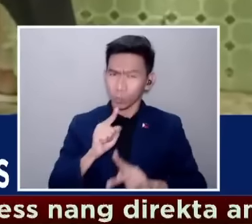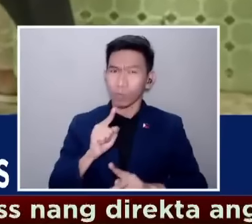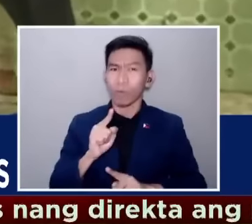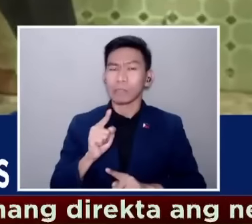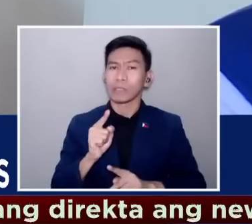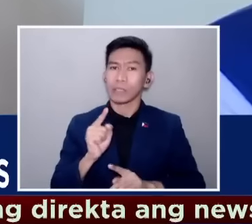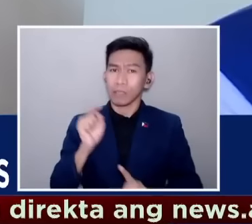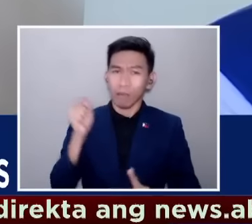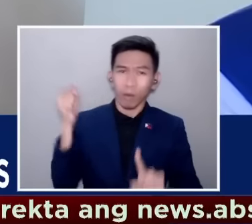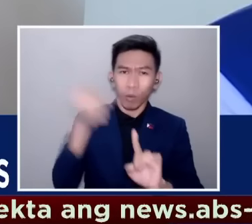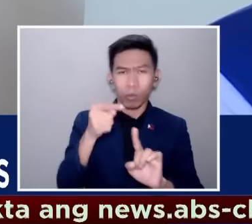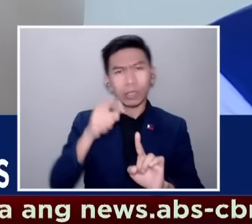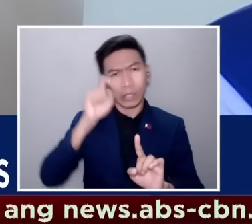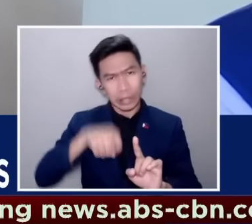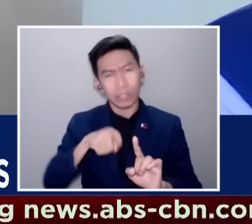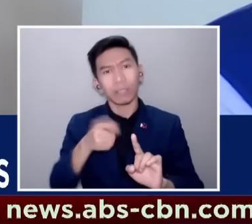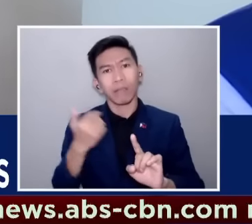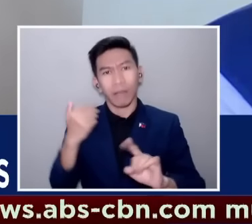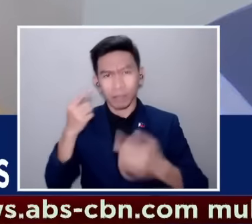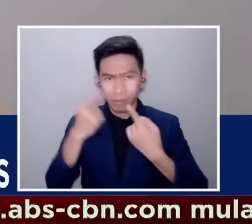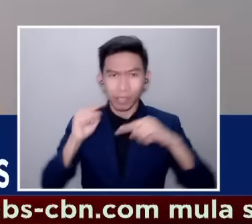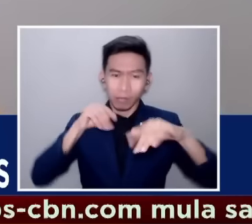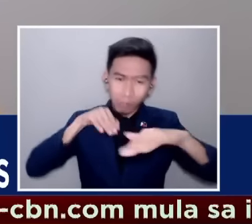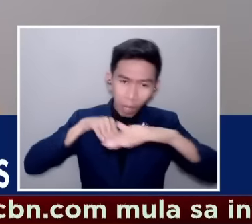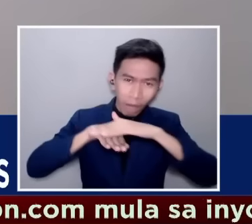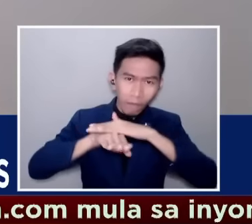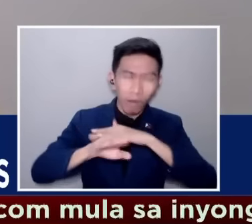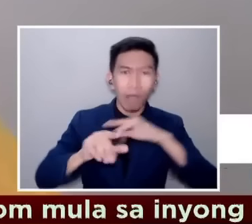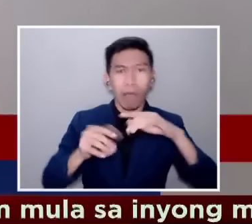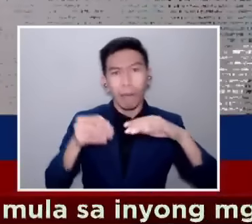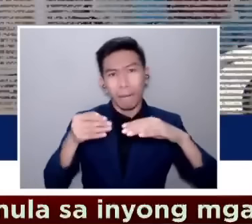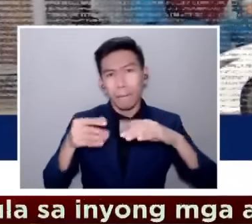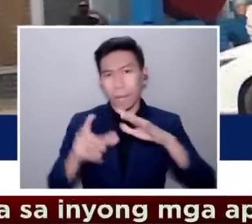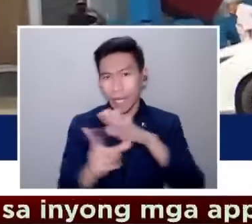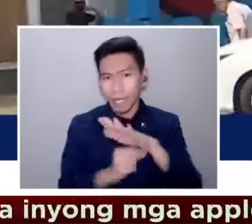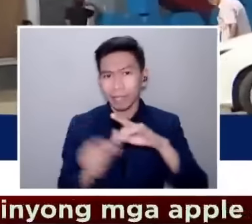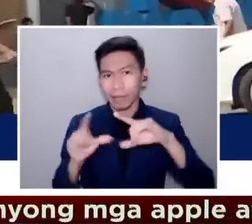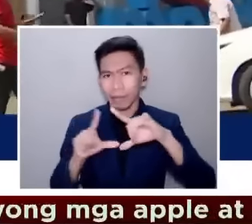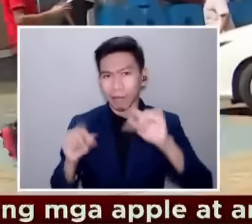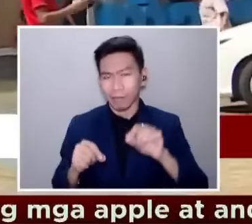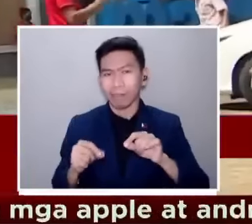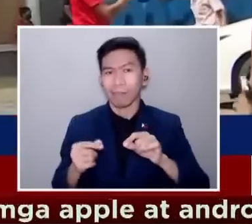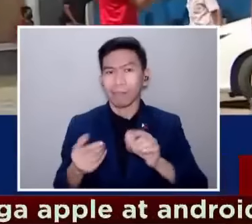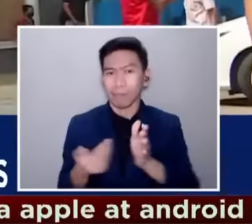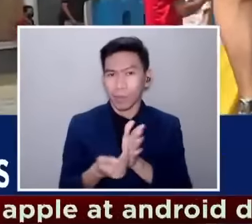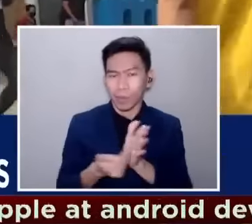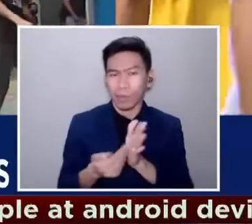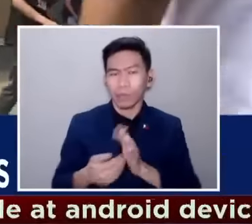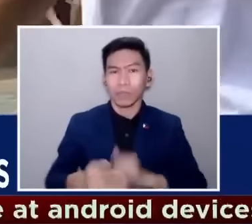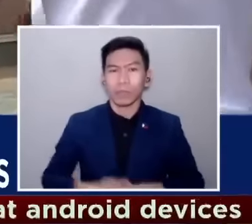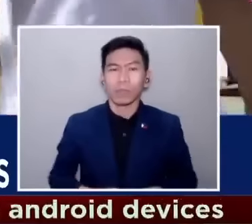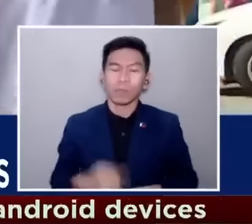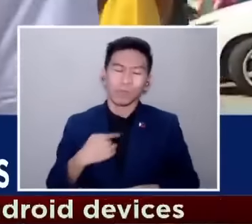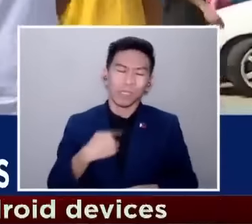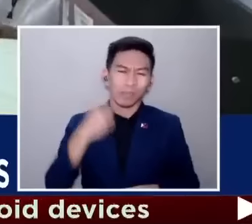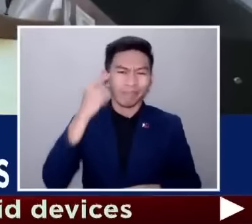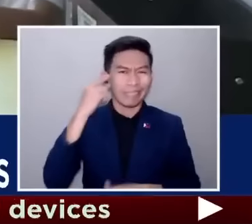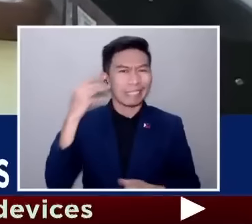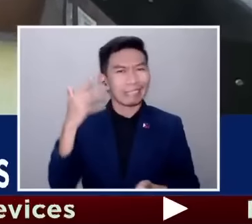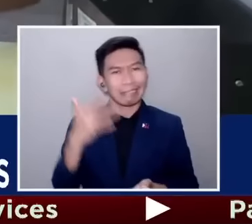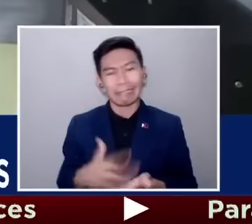ng resibo. Parang nawawalan ka ng lakas. Nasayangan ako sa boto ko. Apat na vote counting machines din ang